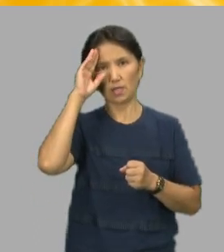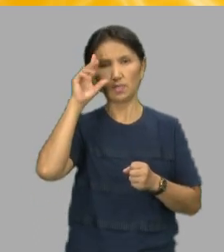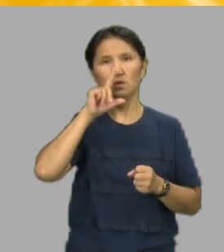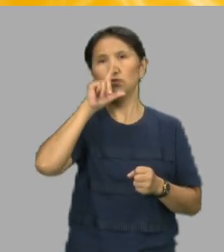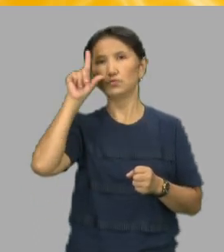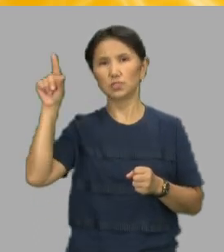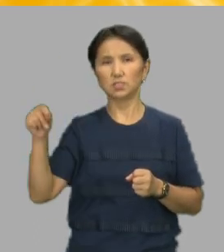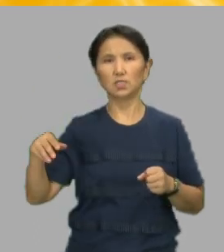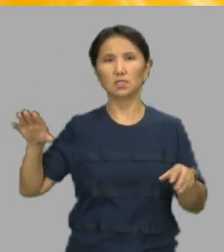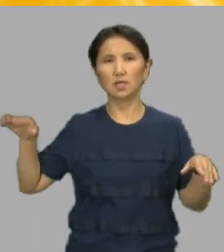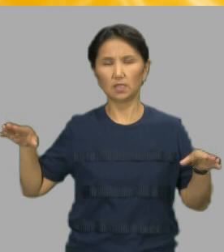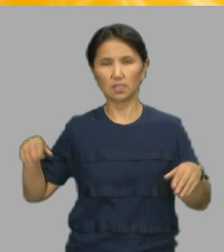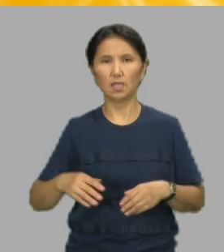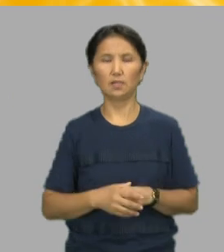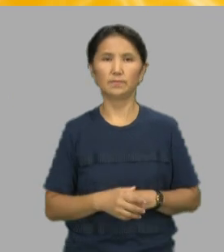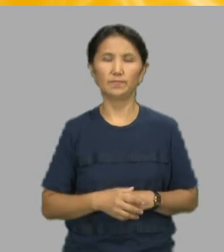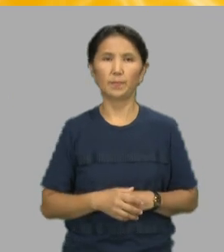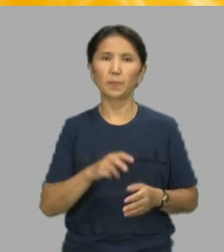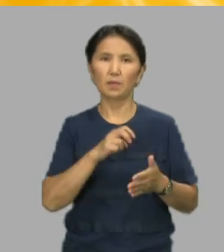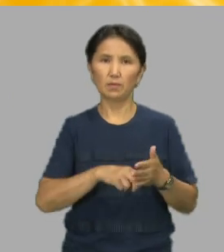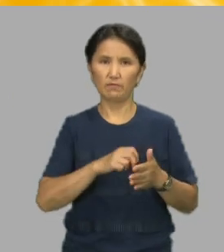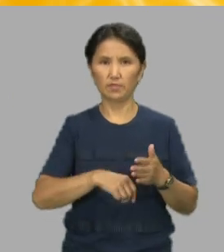мальчика и унесли на крыльях.